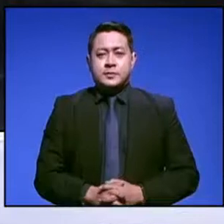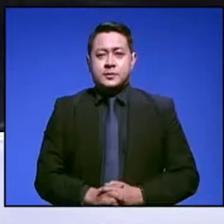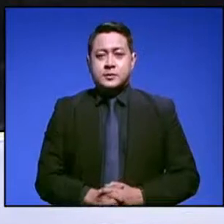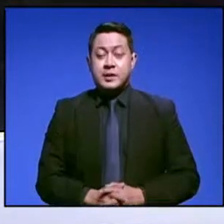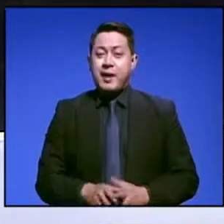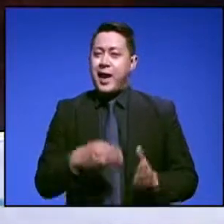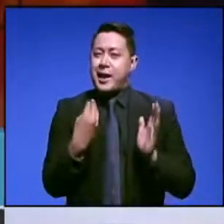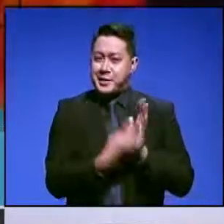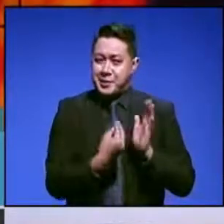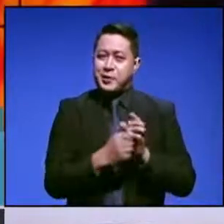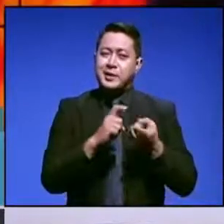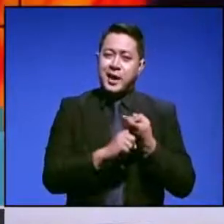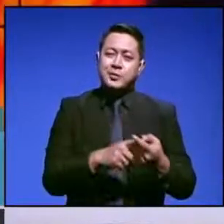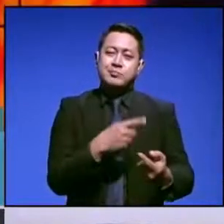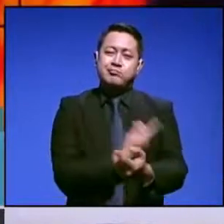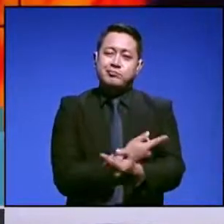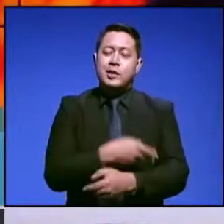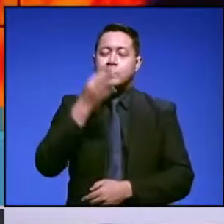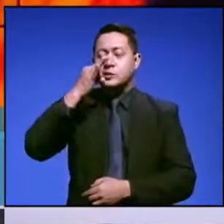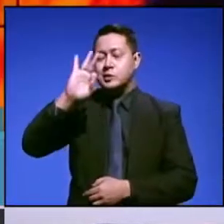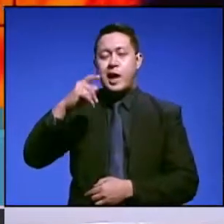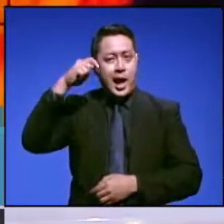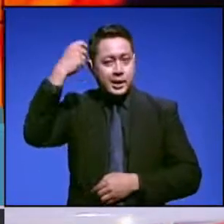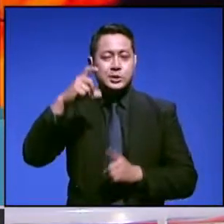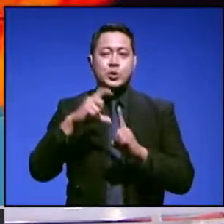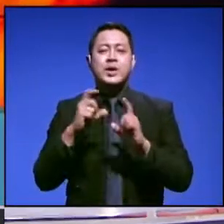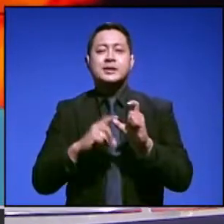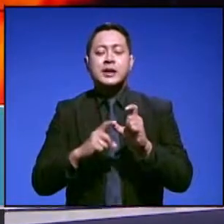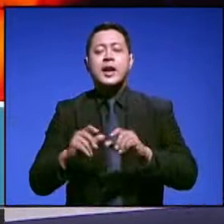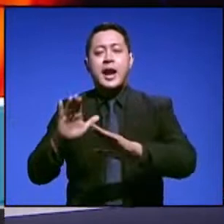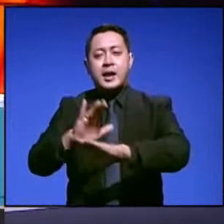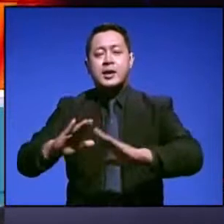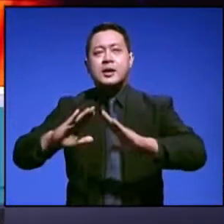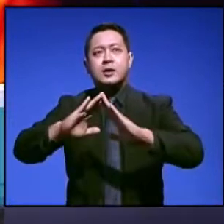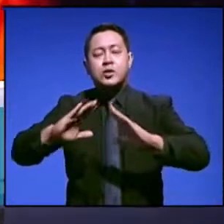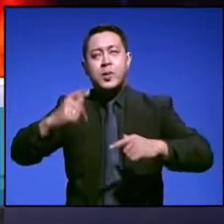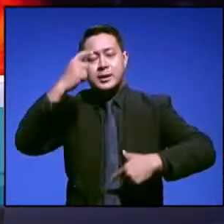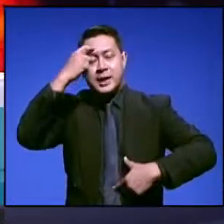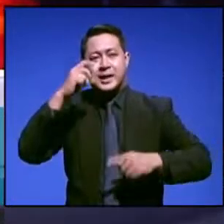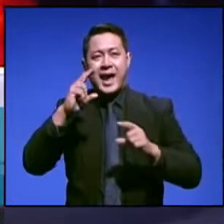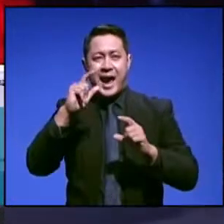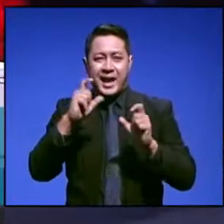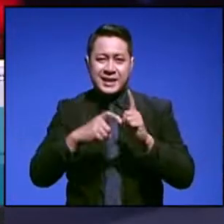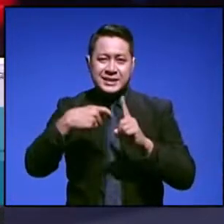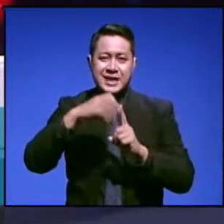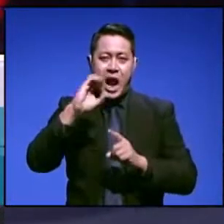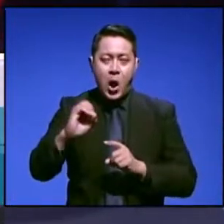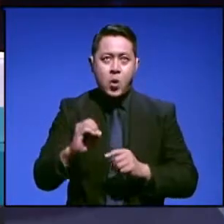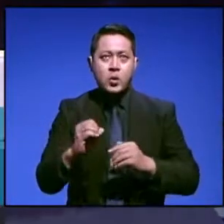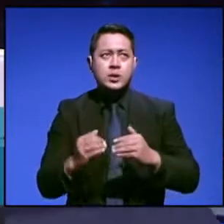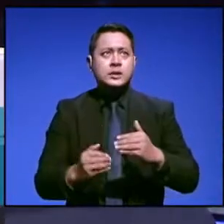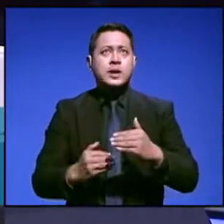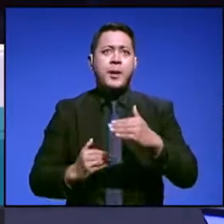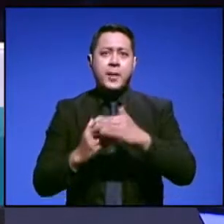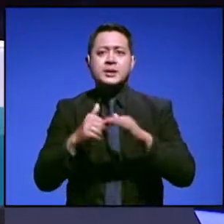Pemirsa, terbukti mengalami ketergantungan ganja, aktor Dwi Sasono menjalani rehabilitasi di RSKO hari ini hingga maksimal 6 bulan